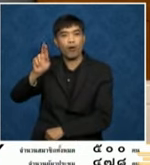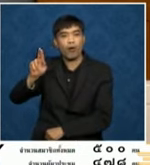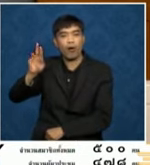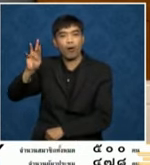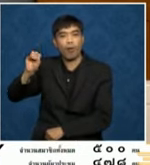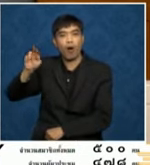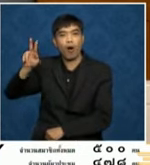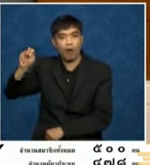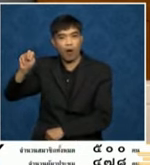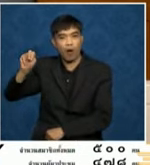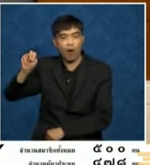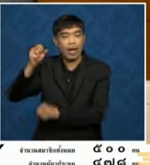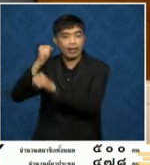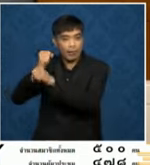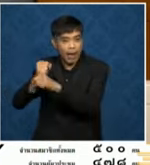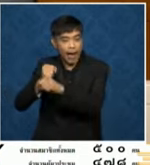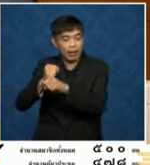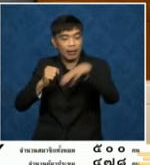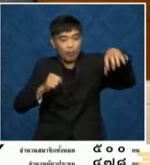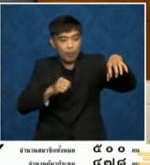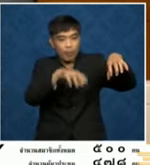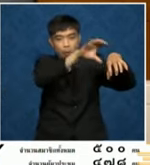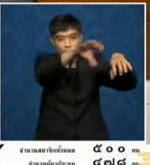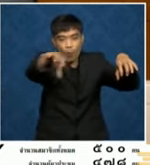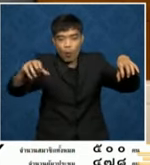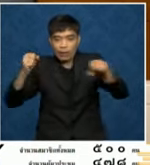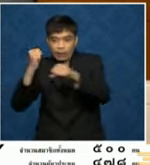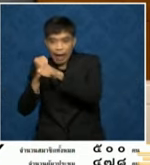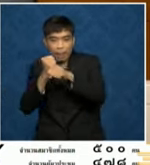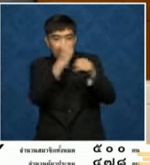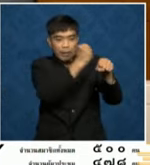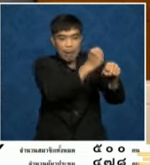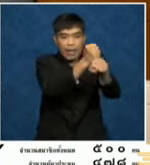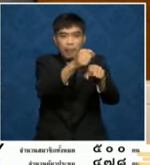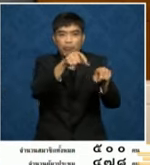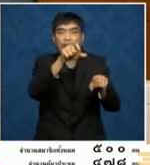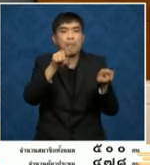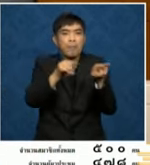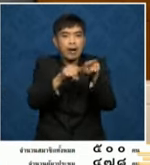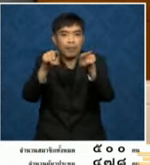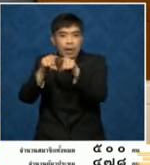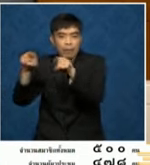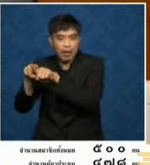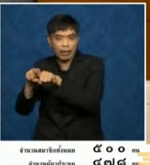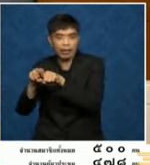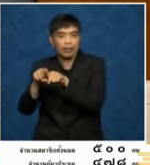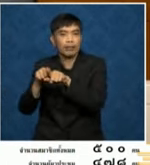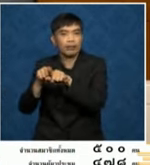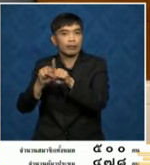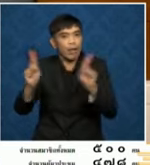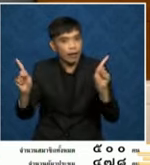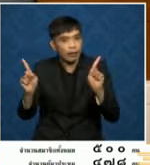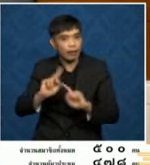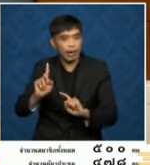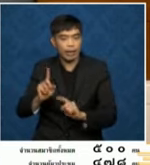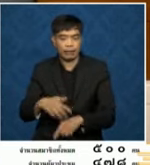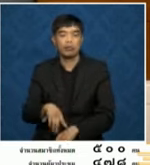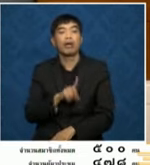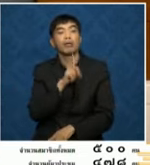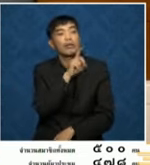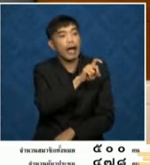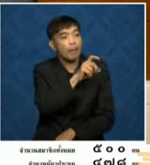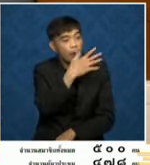านด้านความมั่นคงอื่นๆหรือไม่ผมต้องเรียนอย่างนี้ครับว่าทางคณะอนุกรรมการของเรานะครับได้มีการสอบถามความซ้ำซ้อนกับหน่ว